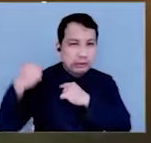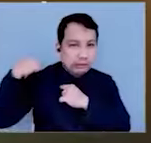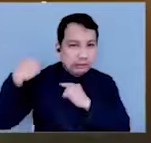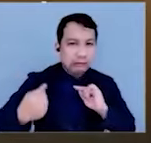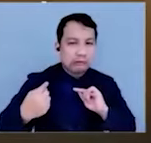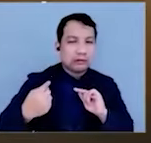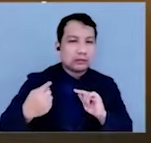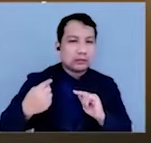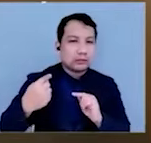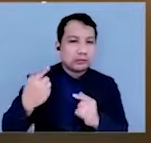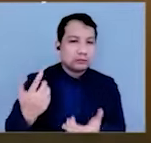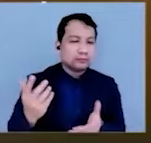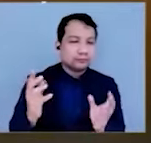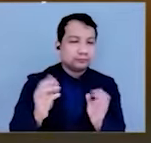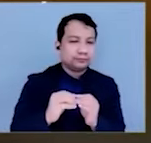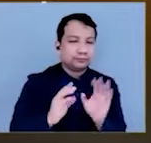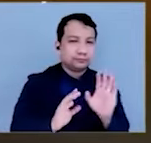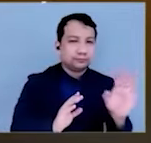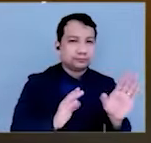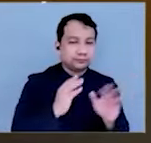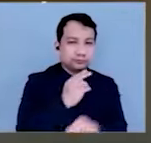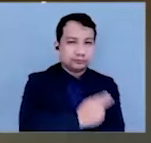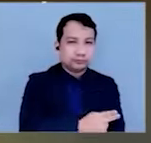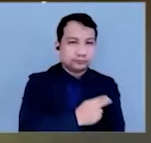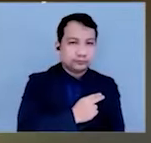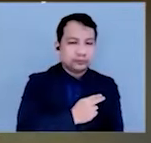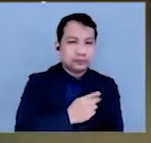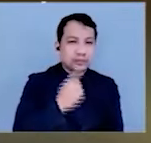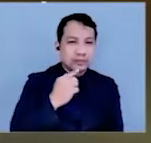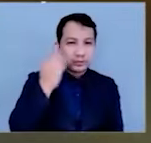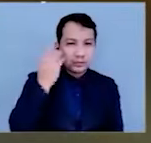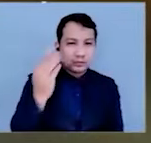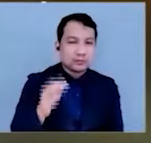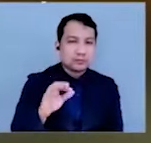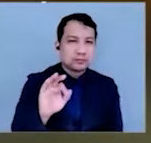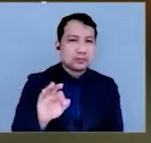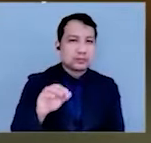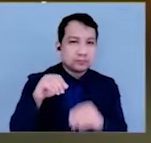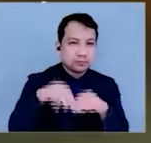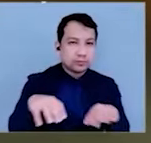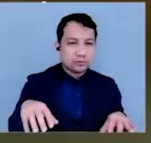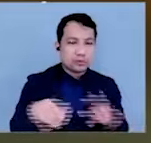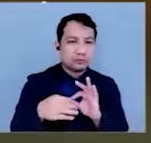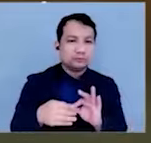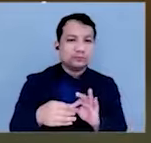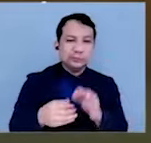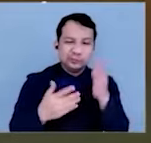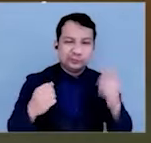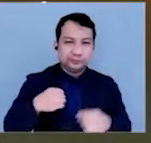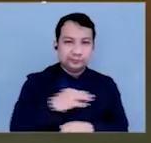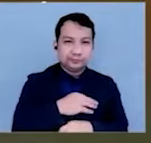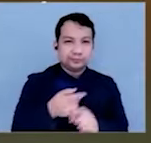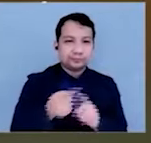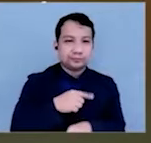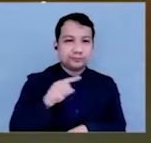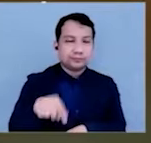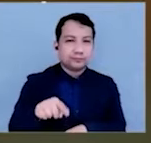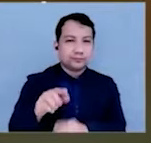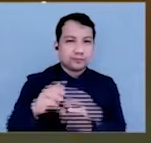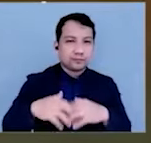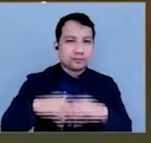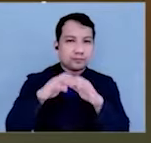pa. Nagpapagaling na sila sa ospital, pero may siyampang nawawala. Pawang mga empleyado raw sila ng isang construction